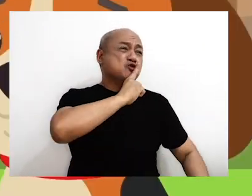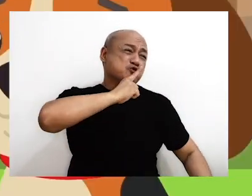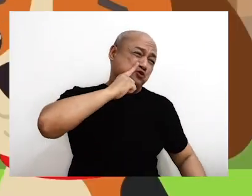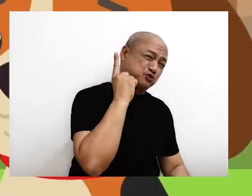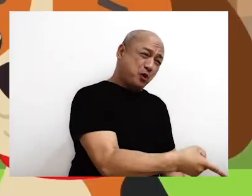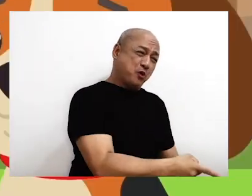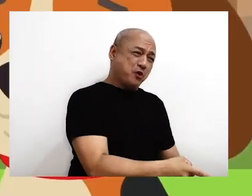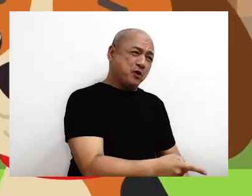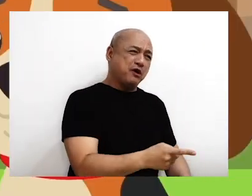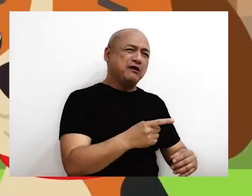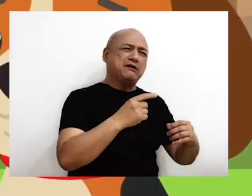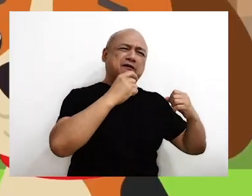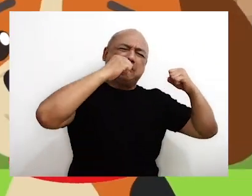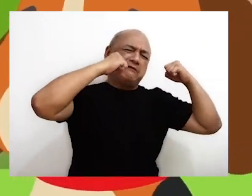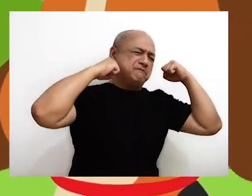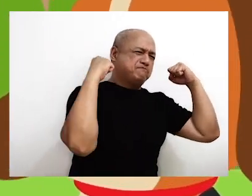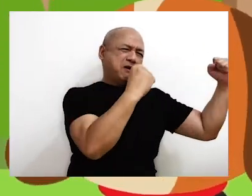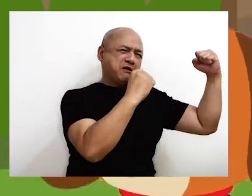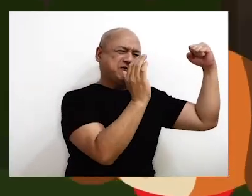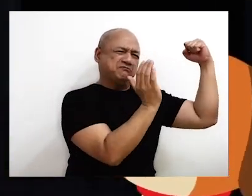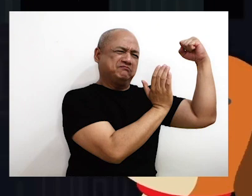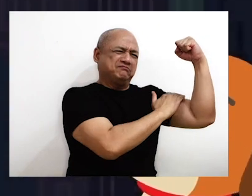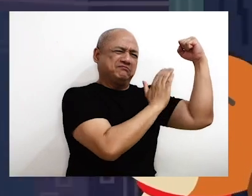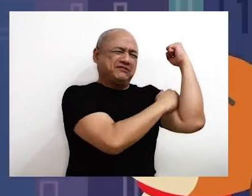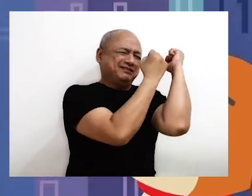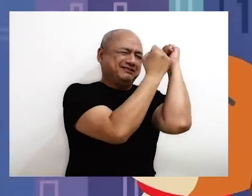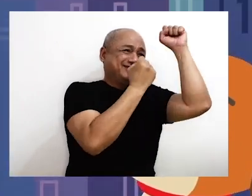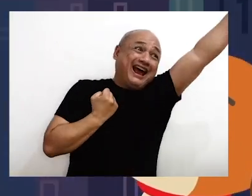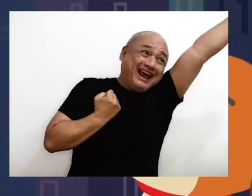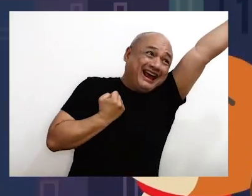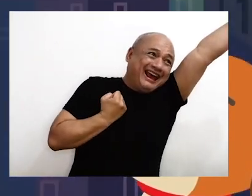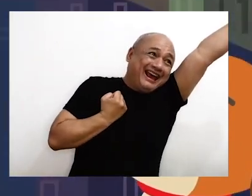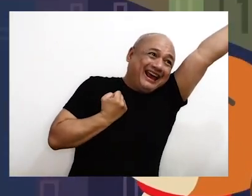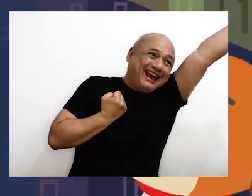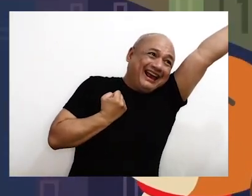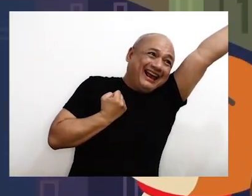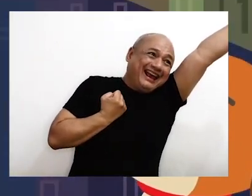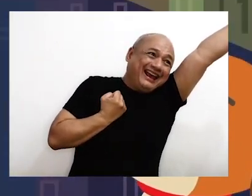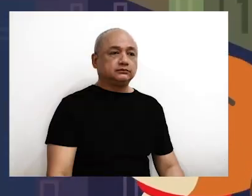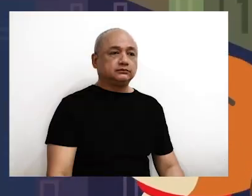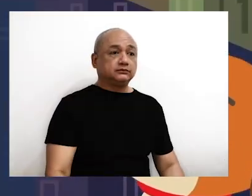Ang ibig sabihin nito, tayo ay magkakaroon ng